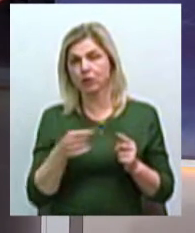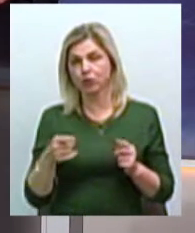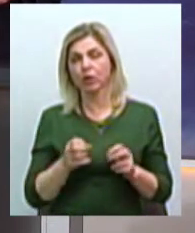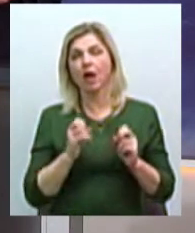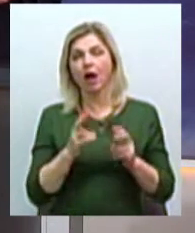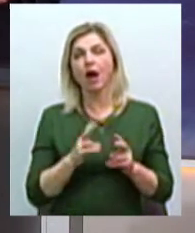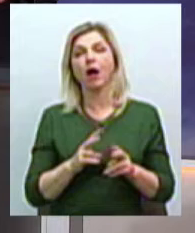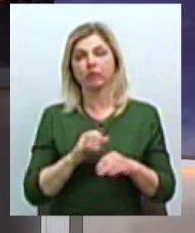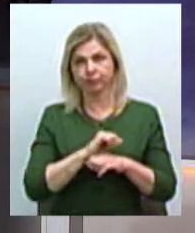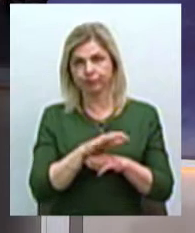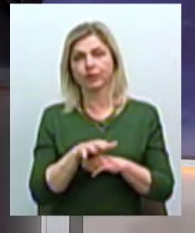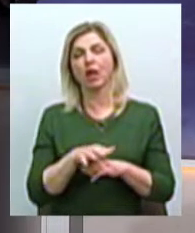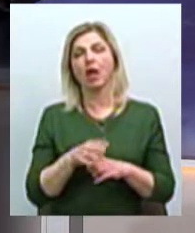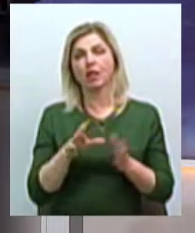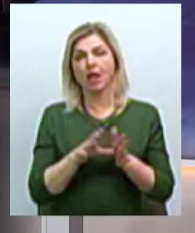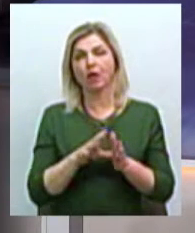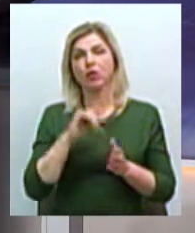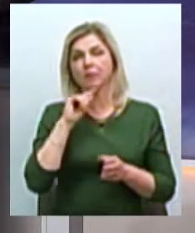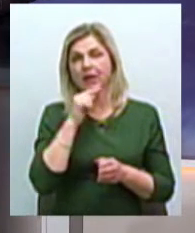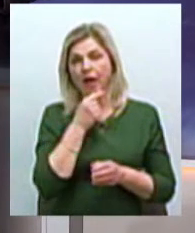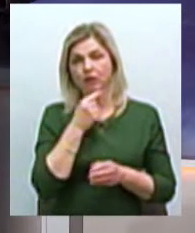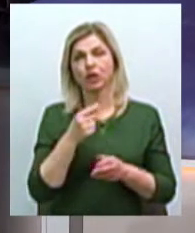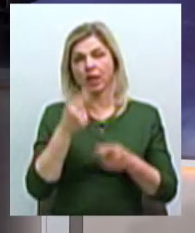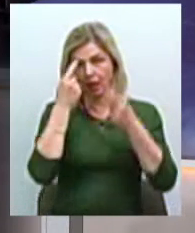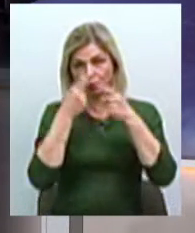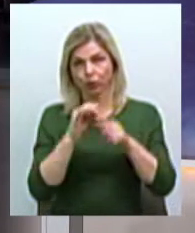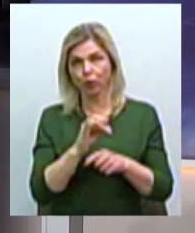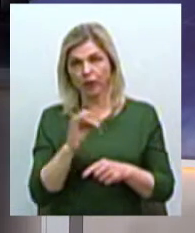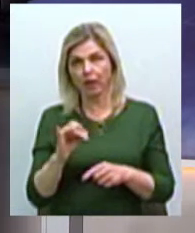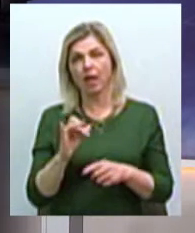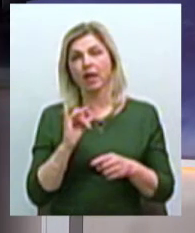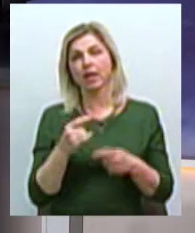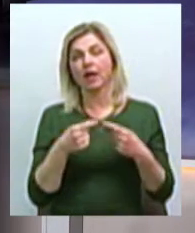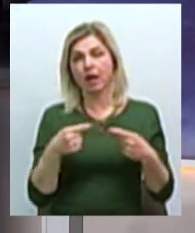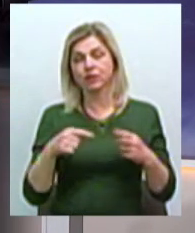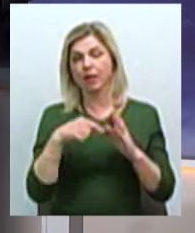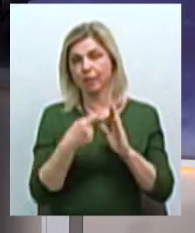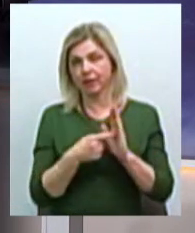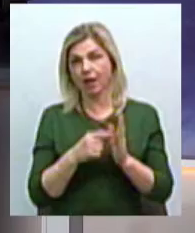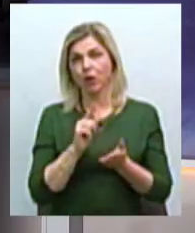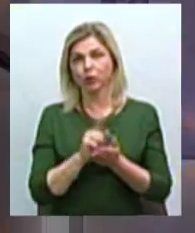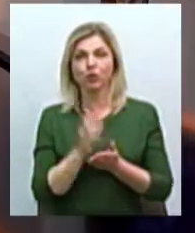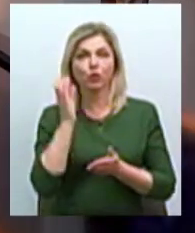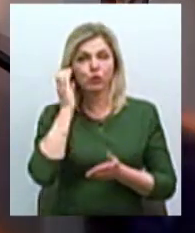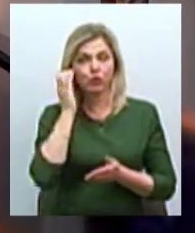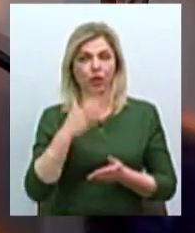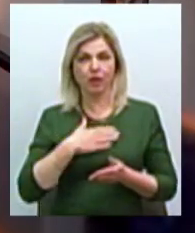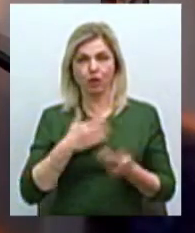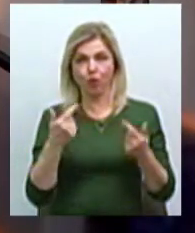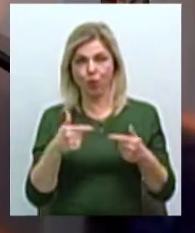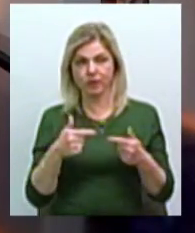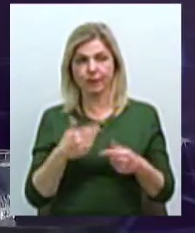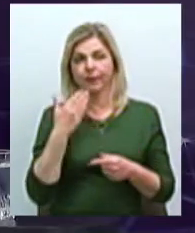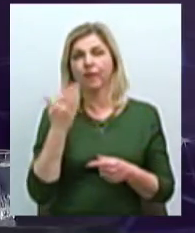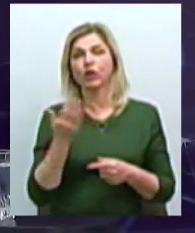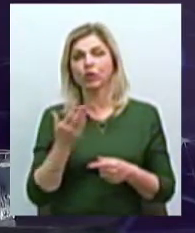місті енергозберігаючі технології? Відповіді на ці запитання, а також інші, ми маємо почути сьогодні від нашого гостя. Звітую Олександр